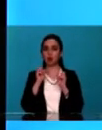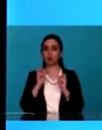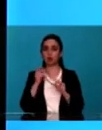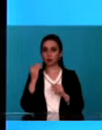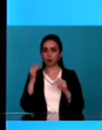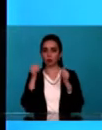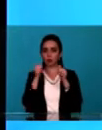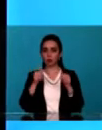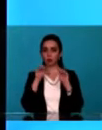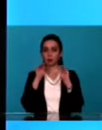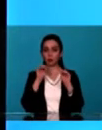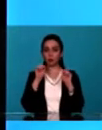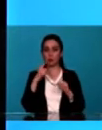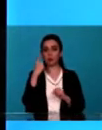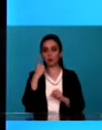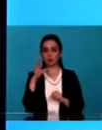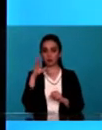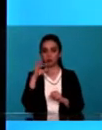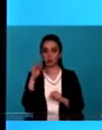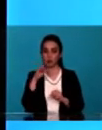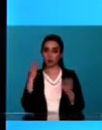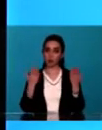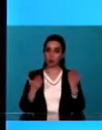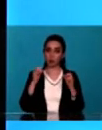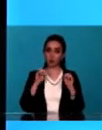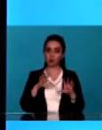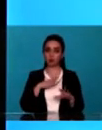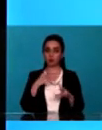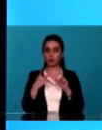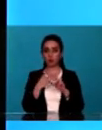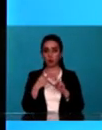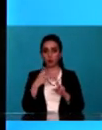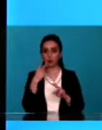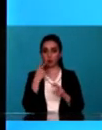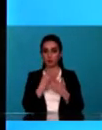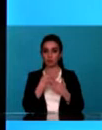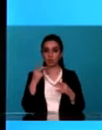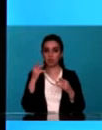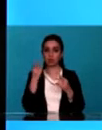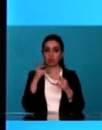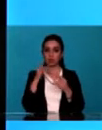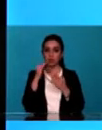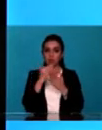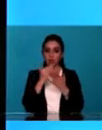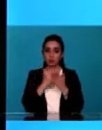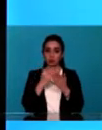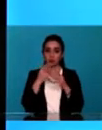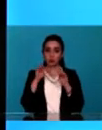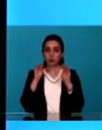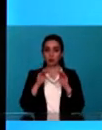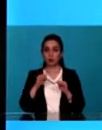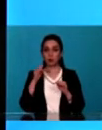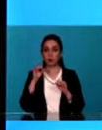на форме? Может быть один вид, может быть второй вид. В принципе, для списка мы использовали компонент